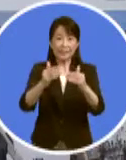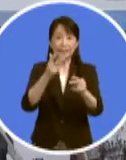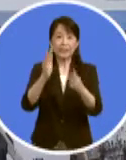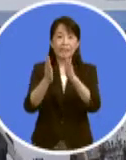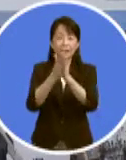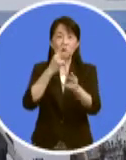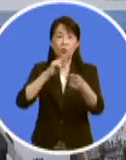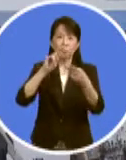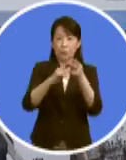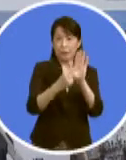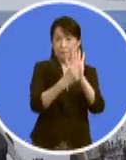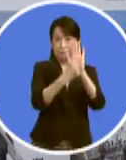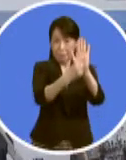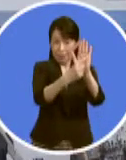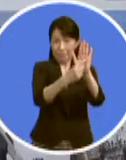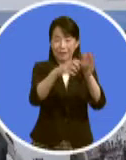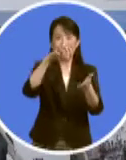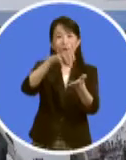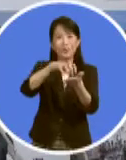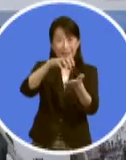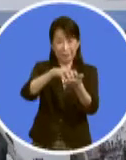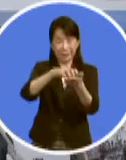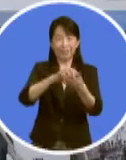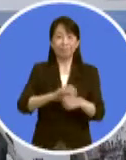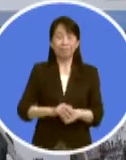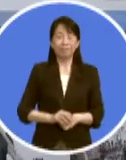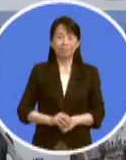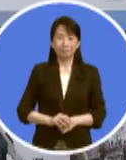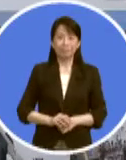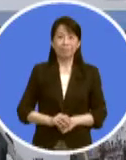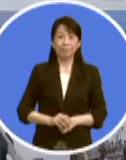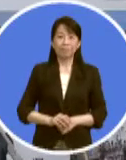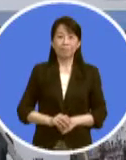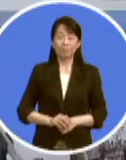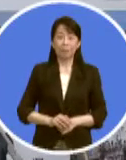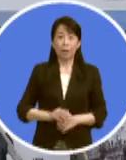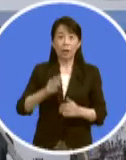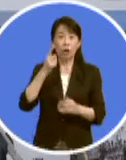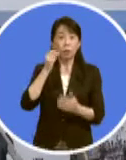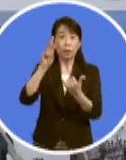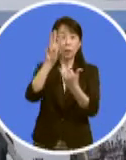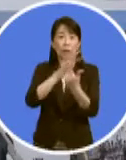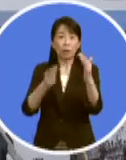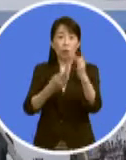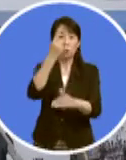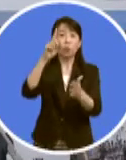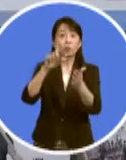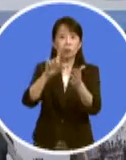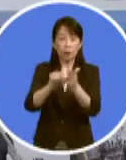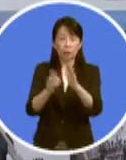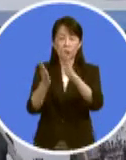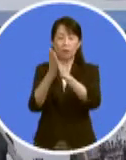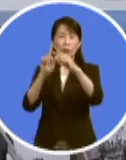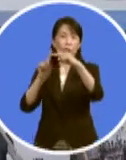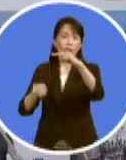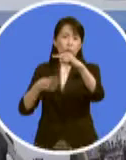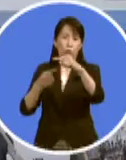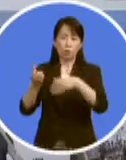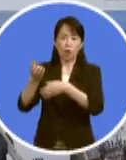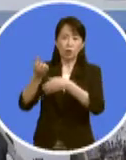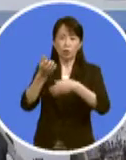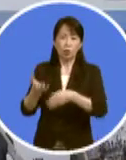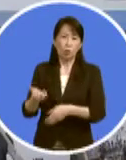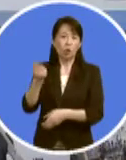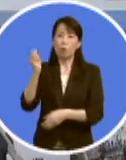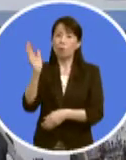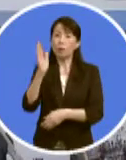確率書かせていただいてますけれども前にも申し上げましたけれども災害の対応というのは堅調というのはまあ